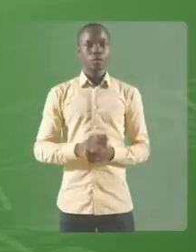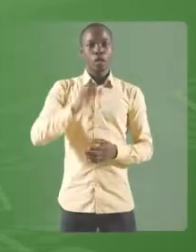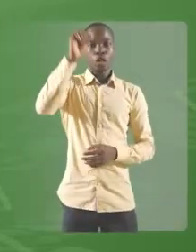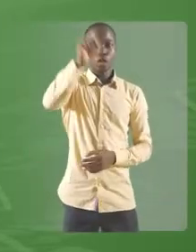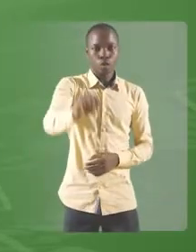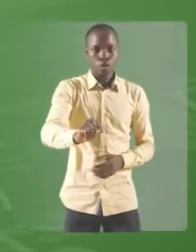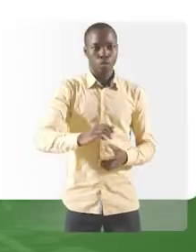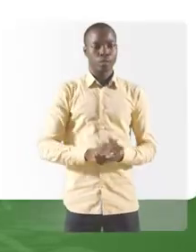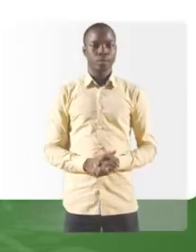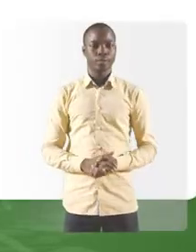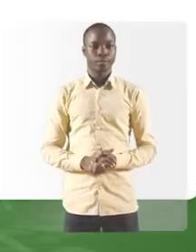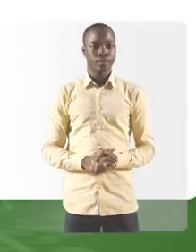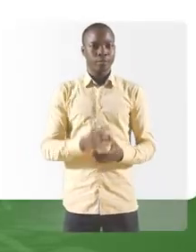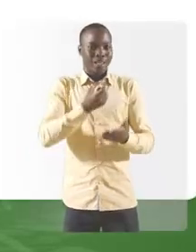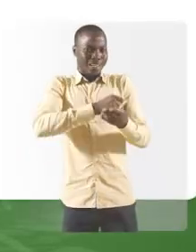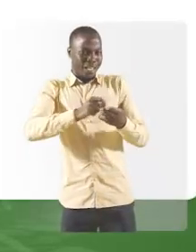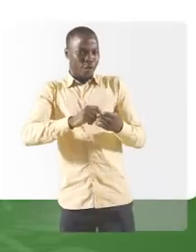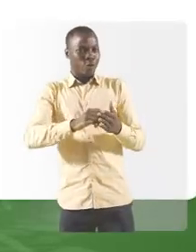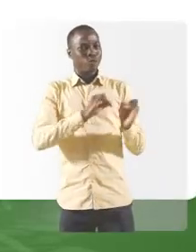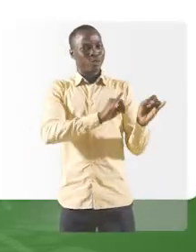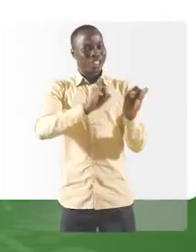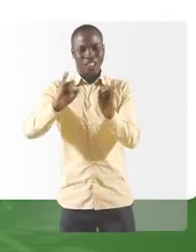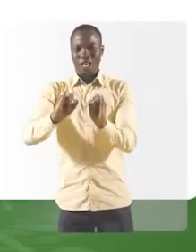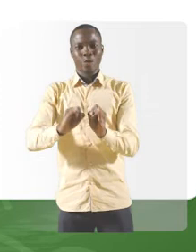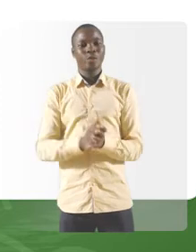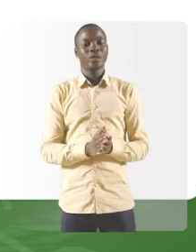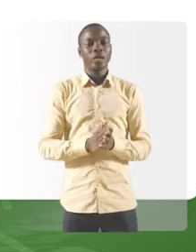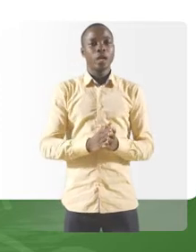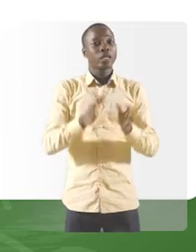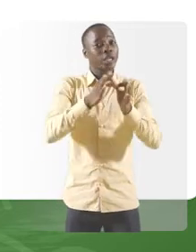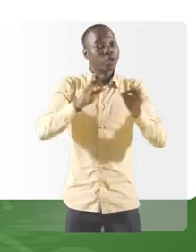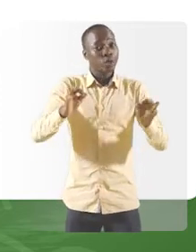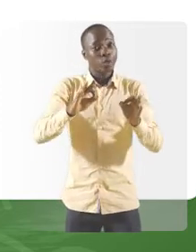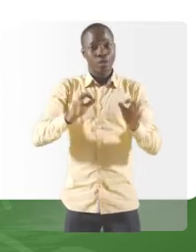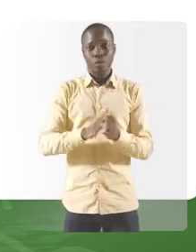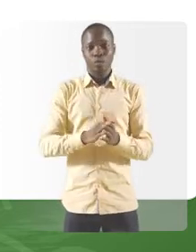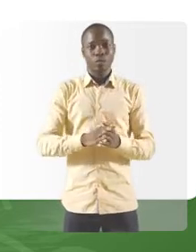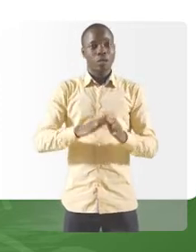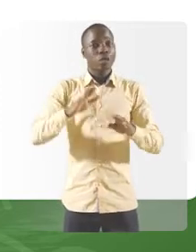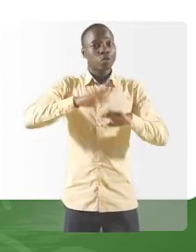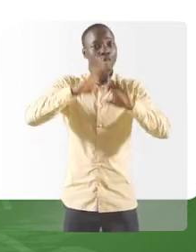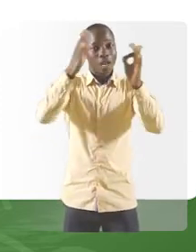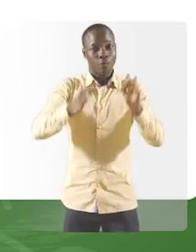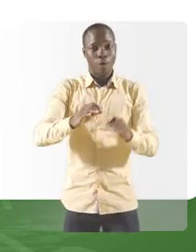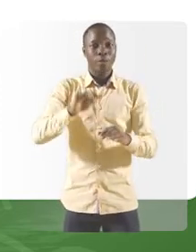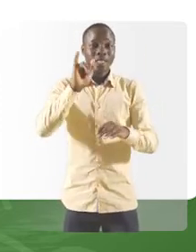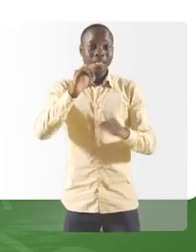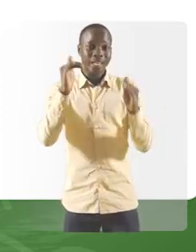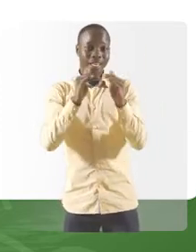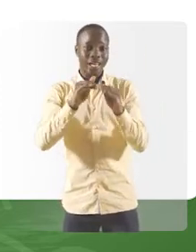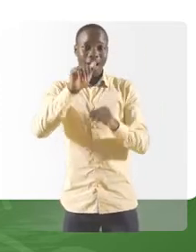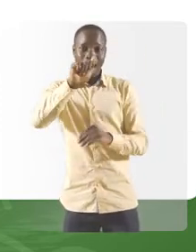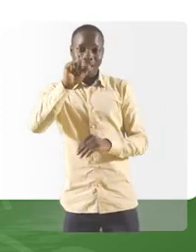Solution. Écrivons chacune des équations sous la forme y égale à ax